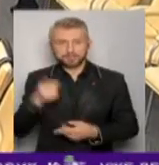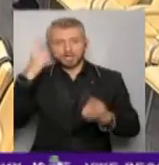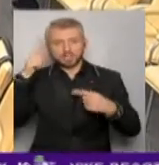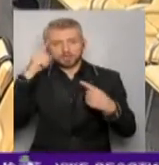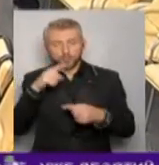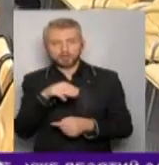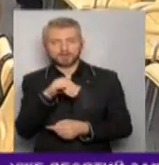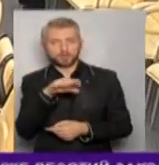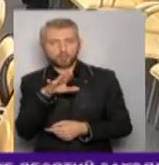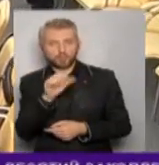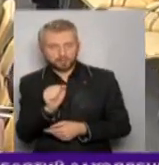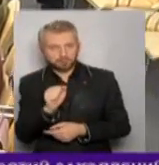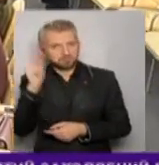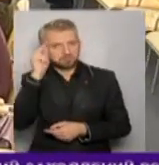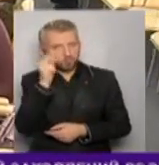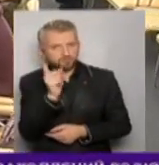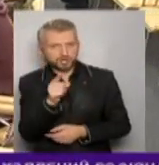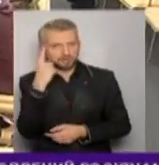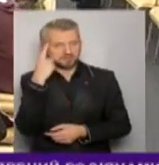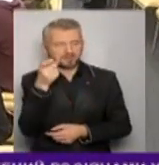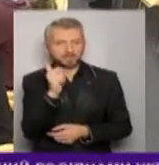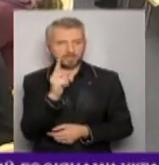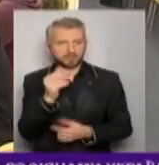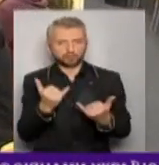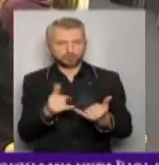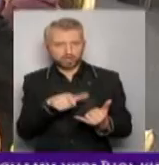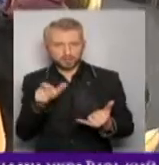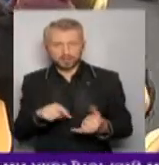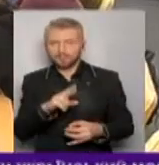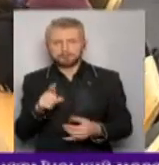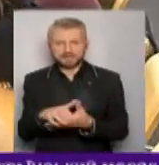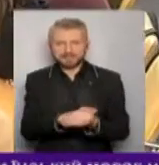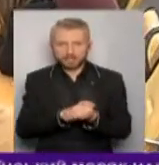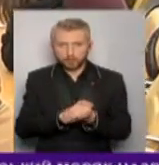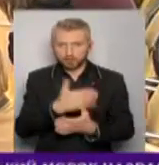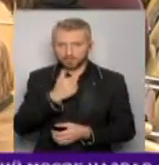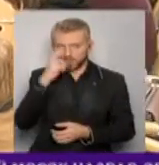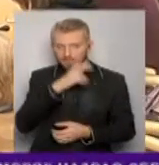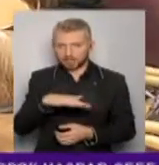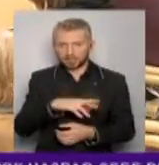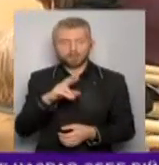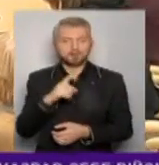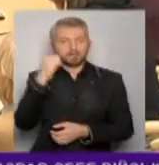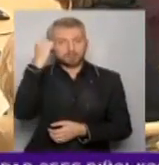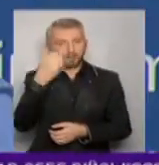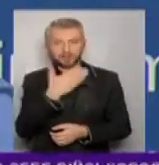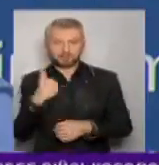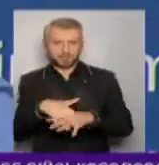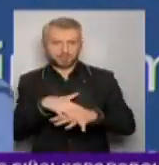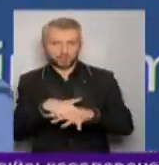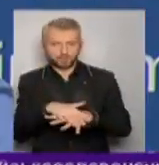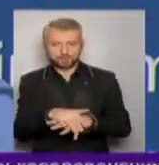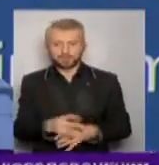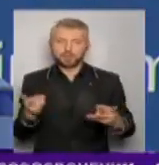Тітова повчальна, він застерігає своїх сучасників. Без єдності нема країни, а без пам'яті нема народу. Чи